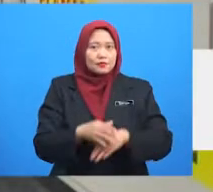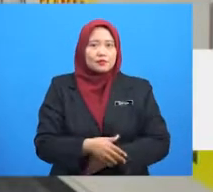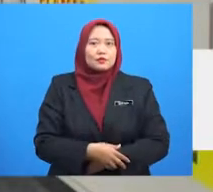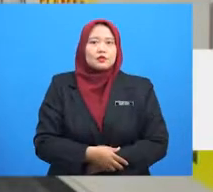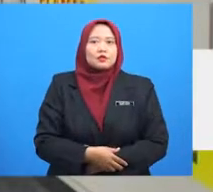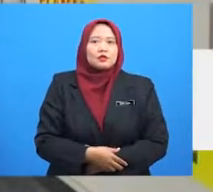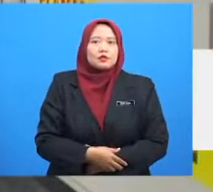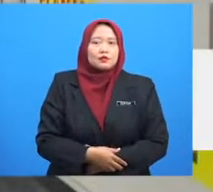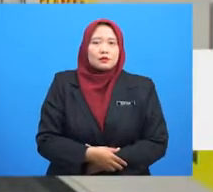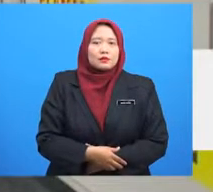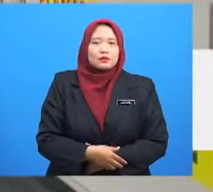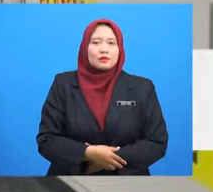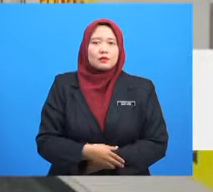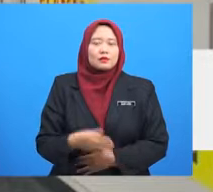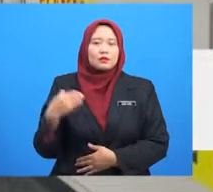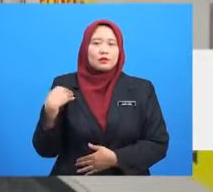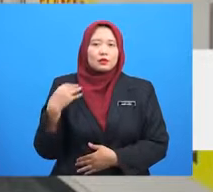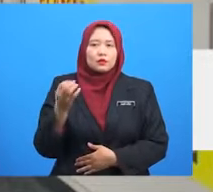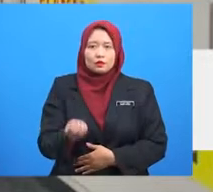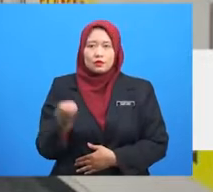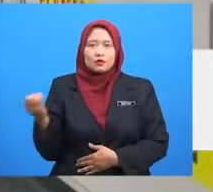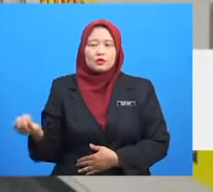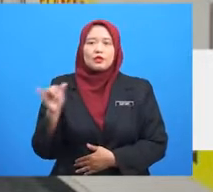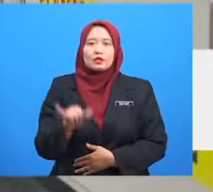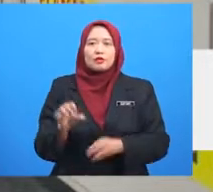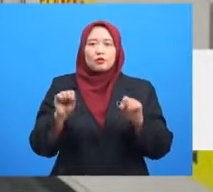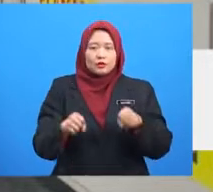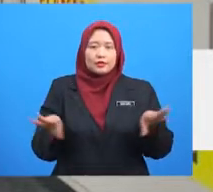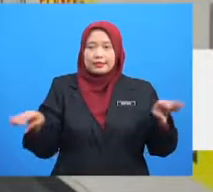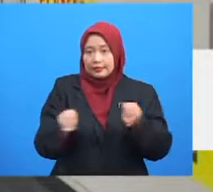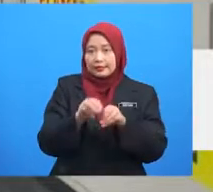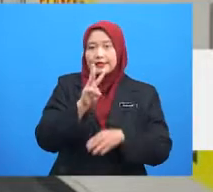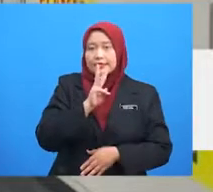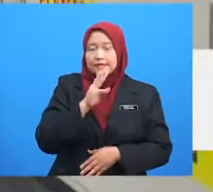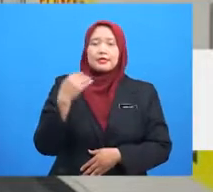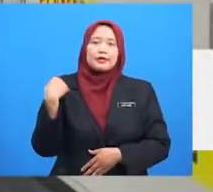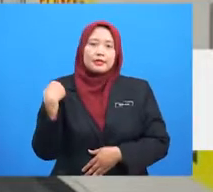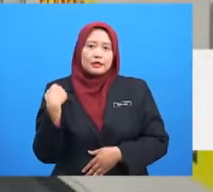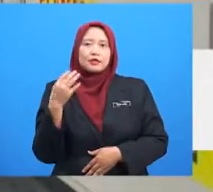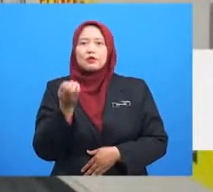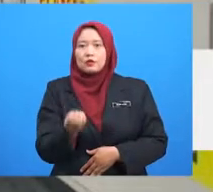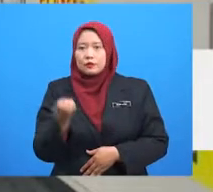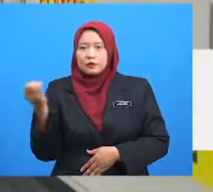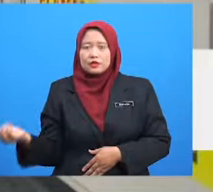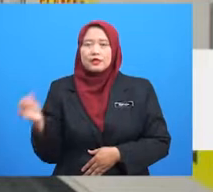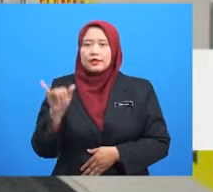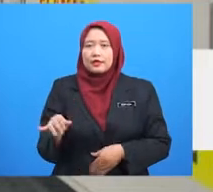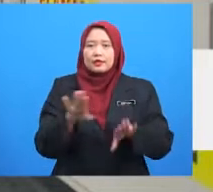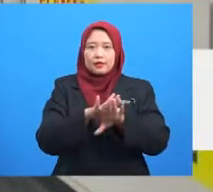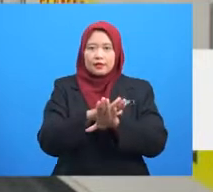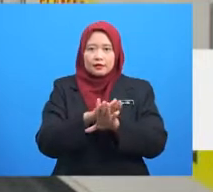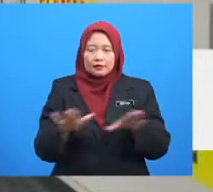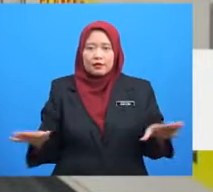Ada objek yang boleh menyerap air. Ada objek yang